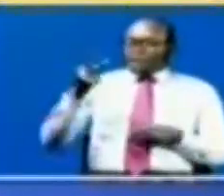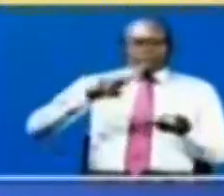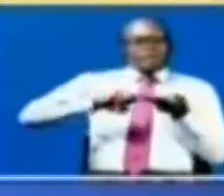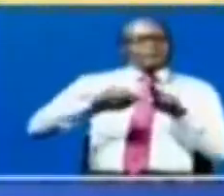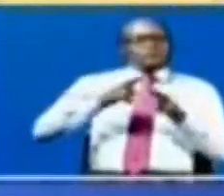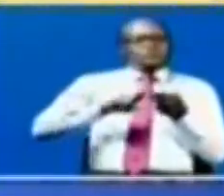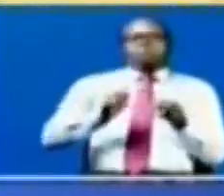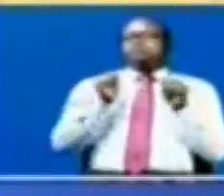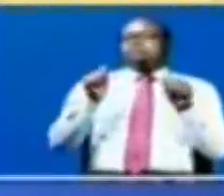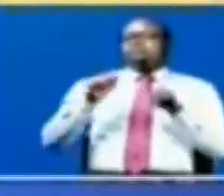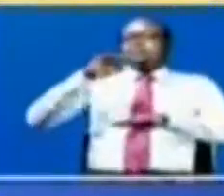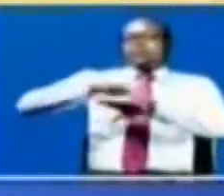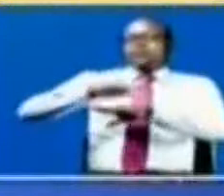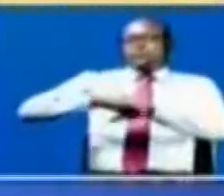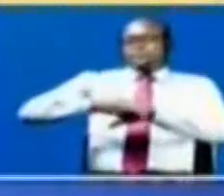imeguswa